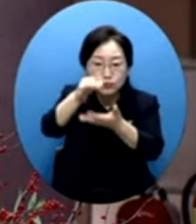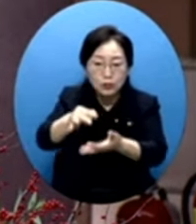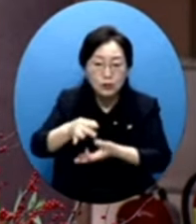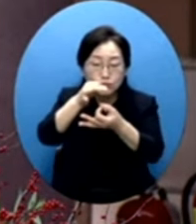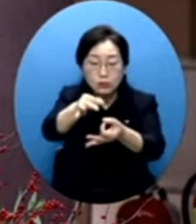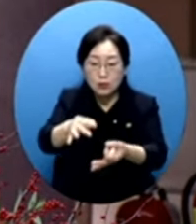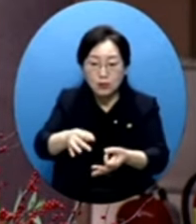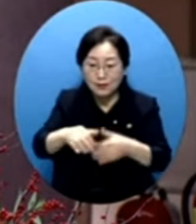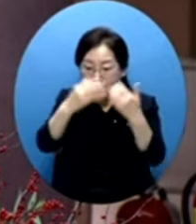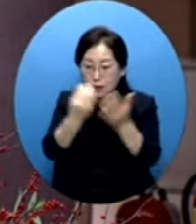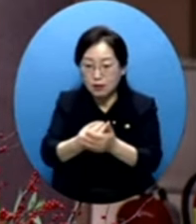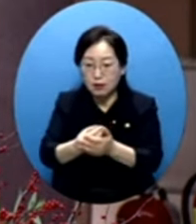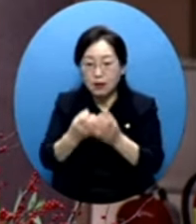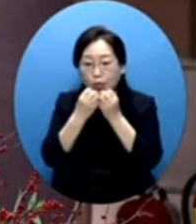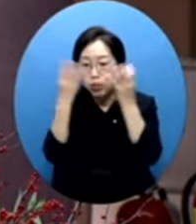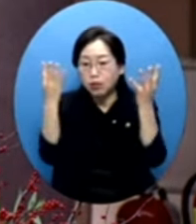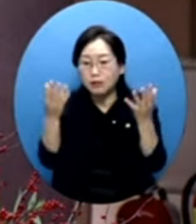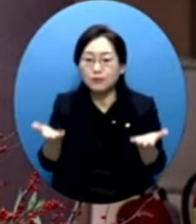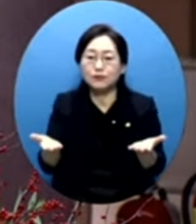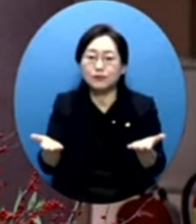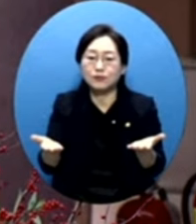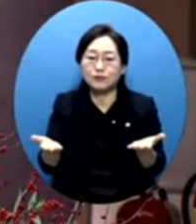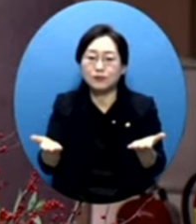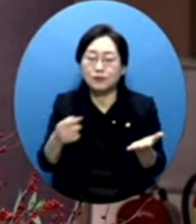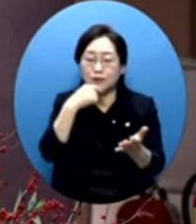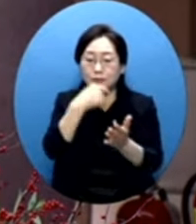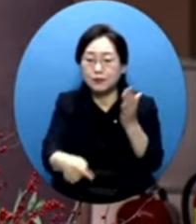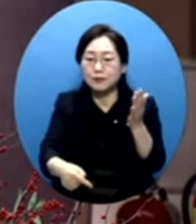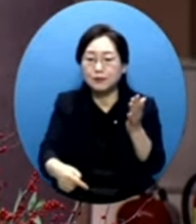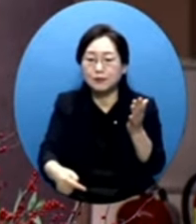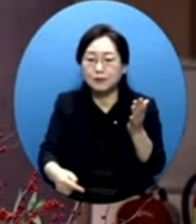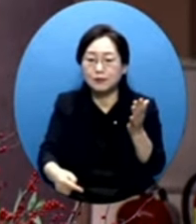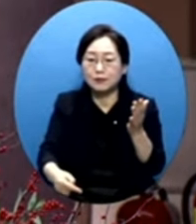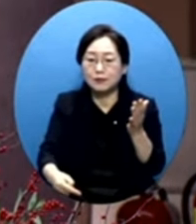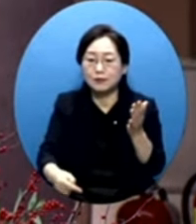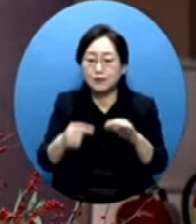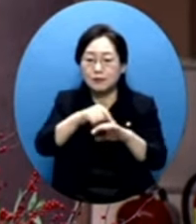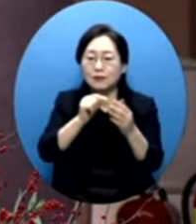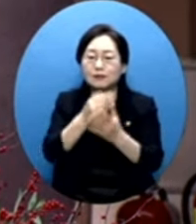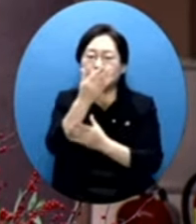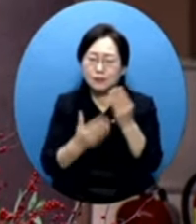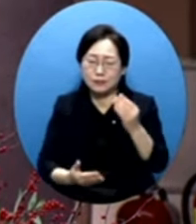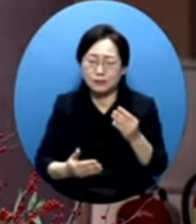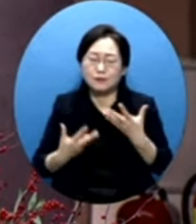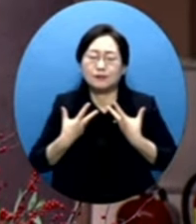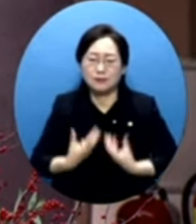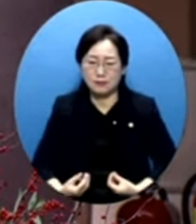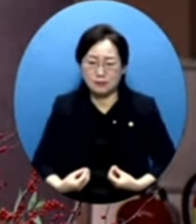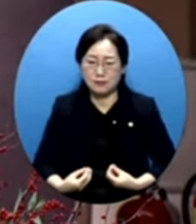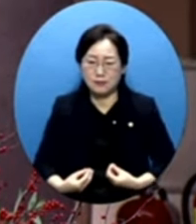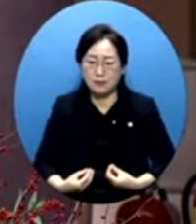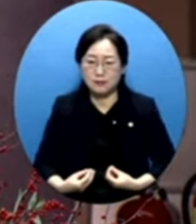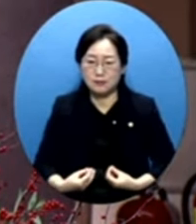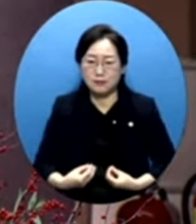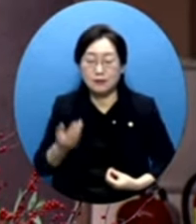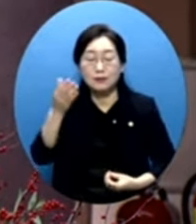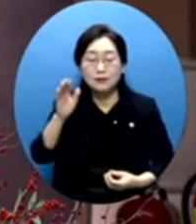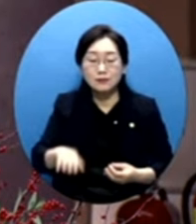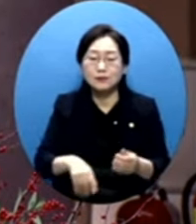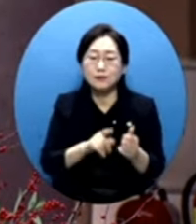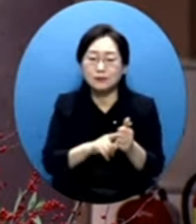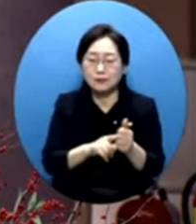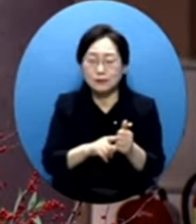하루 아침에 무산되고 나니까 완전히 그냥 무너질 수밖에 없 그런 망이다 왔습니다 그러나 그는 거기서